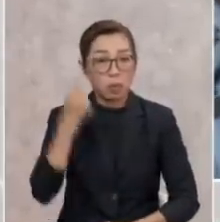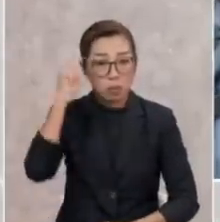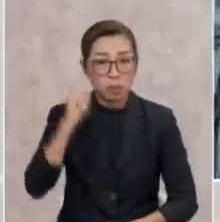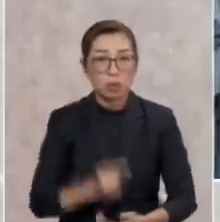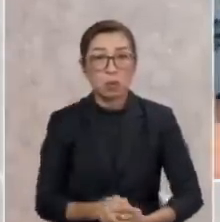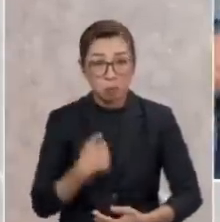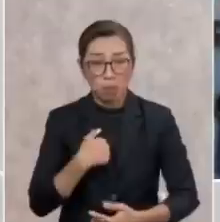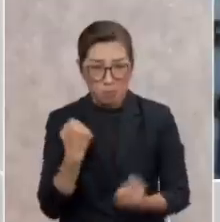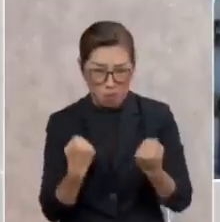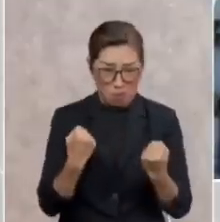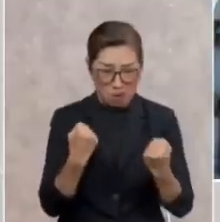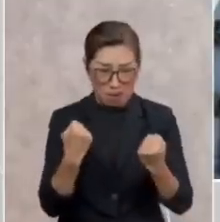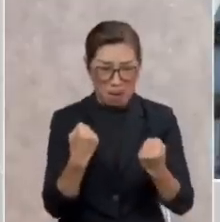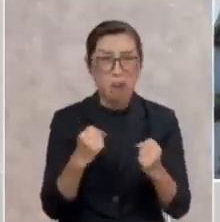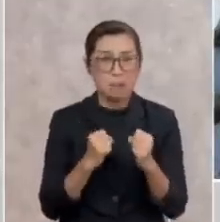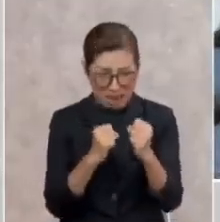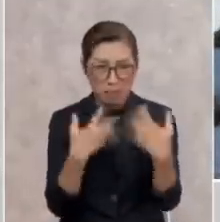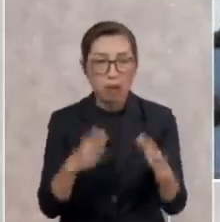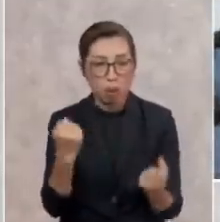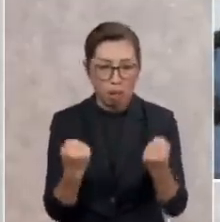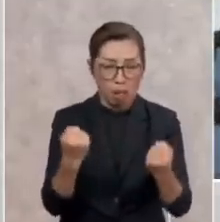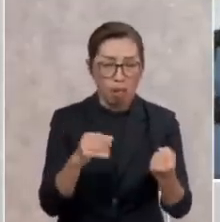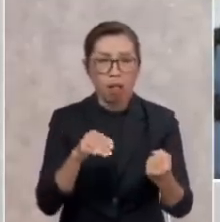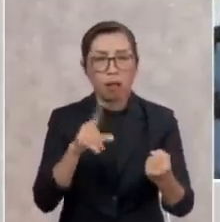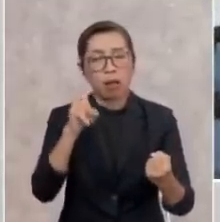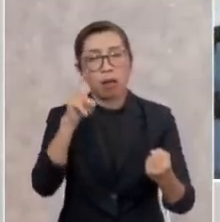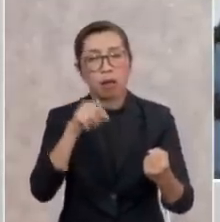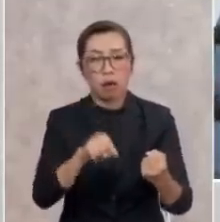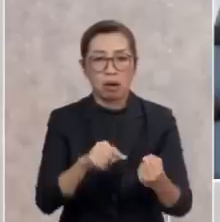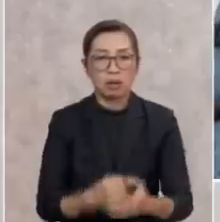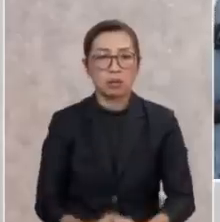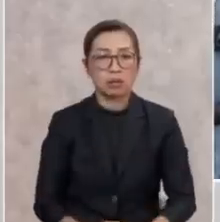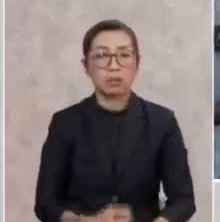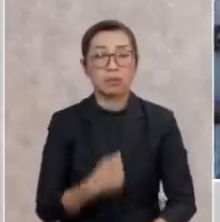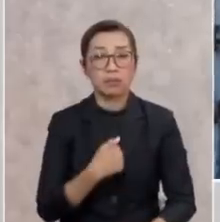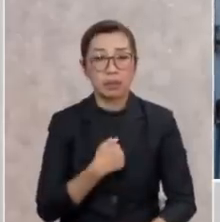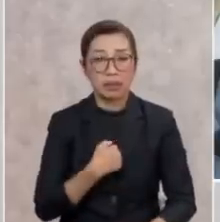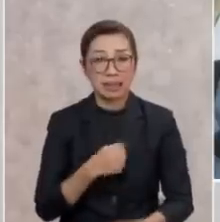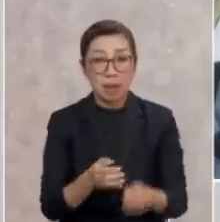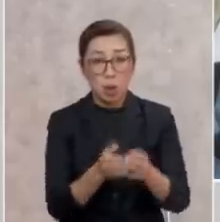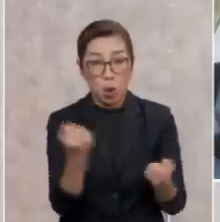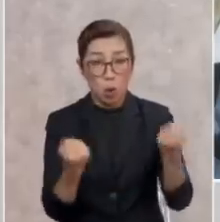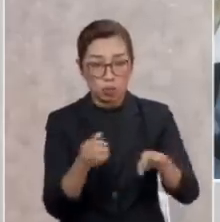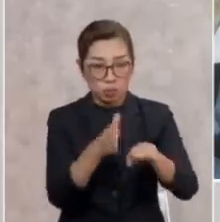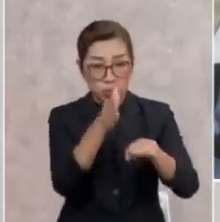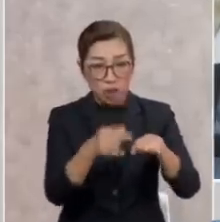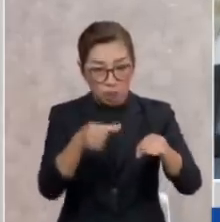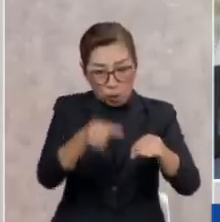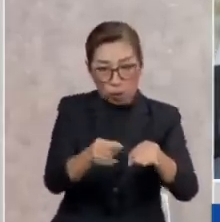พยายามคุมรถครับแต่คุมไม่ได ้น้ำแรง ใช่น้ำแรงแล้วก็รีบเปิดกระจกก่อน ครับ ก็โท